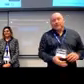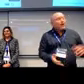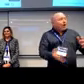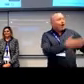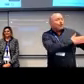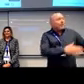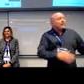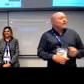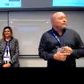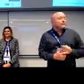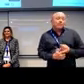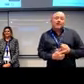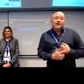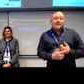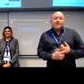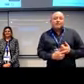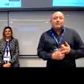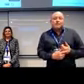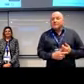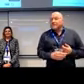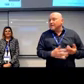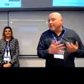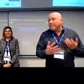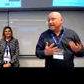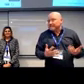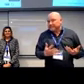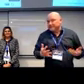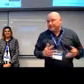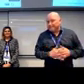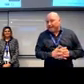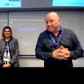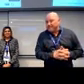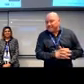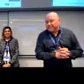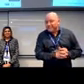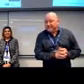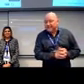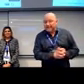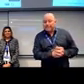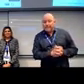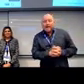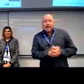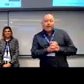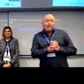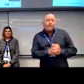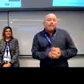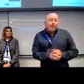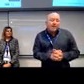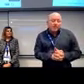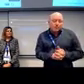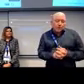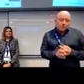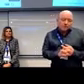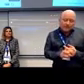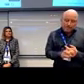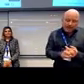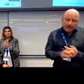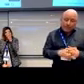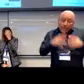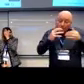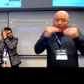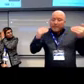pas parce qu'on n'a pas pris l'autre voie, mais une chose est sûre, c'est que ce n'est pas facile, même si c'est plus facile. Donc, première